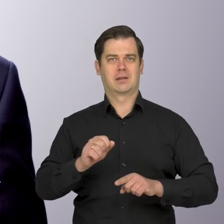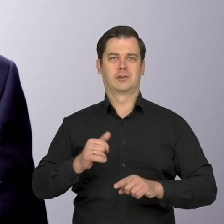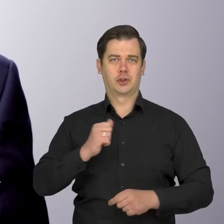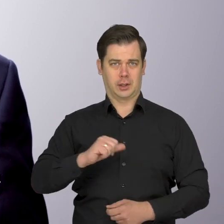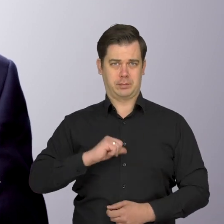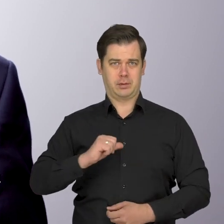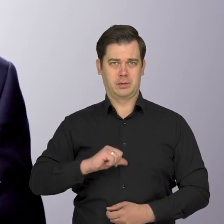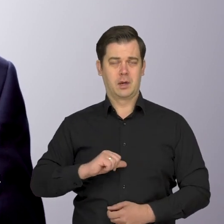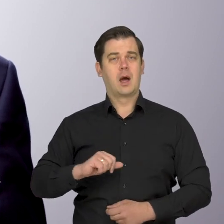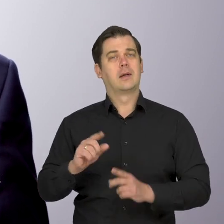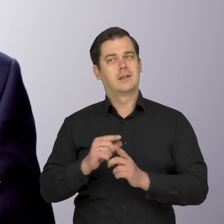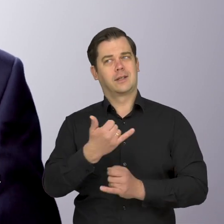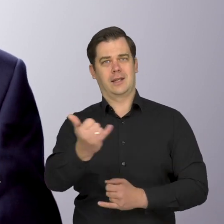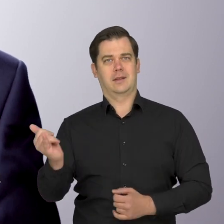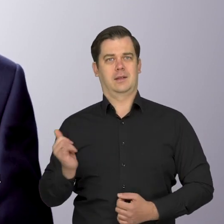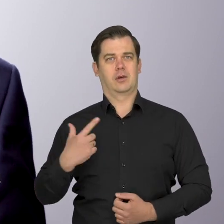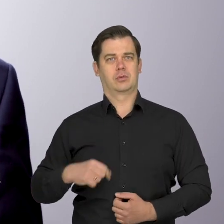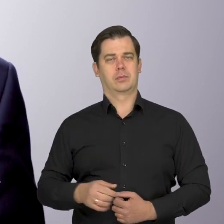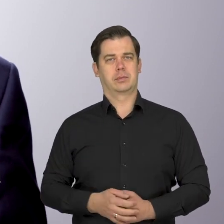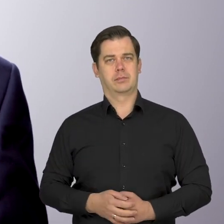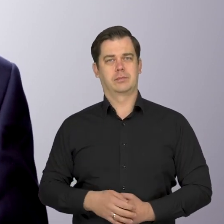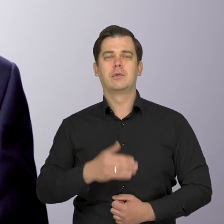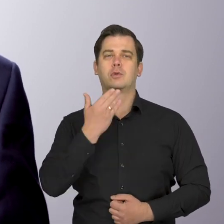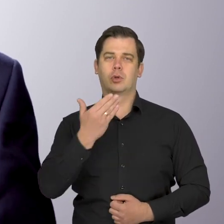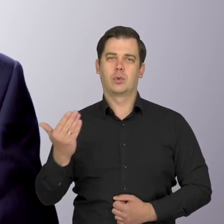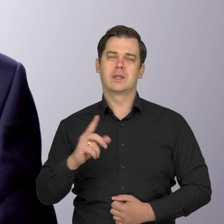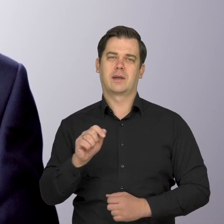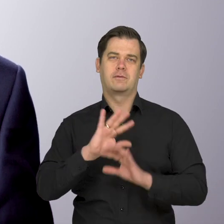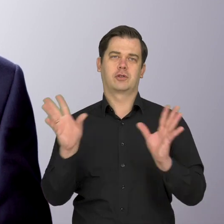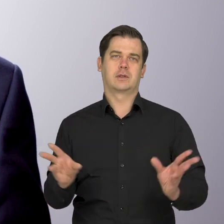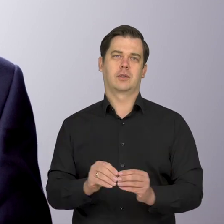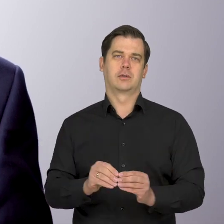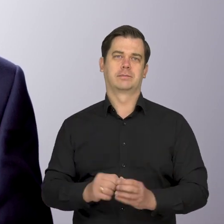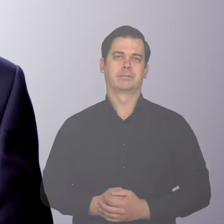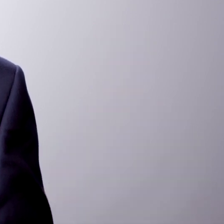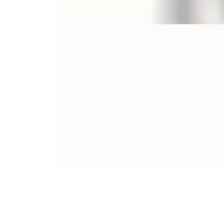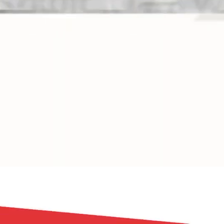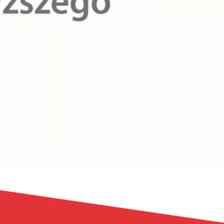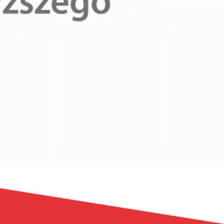odpowiedzialności za siebie i za innych. Dziękuję za wszystko.